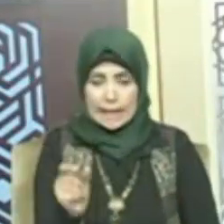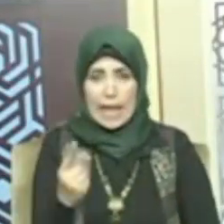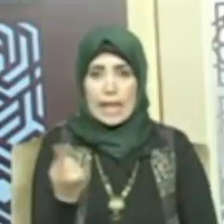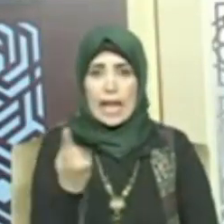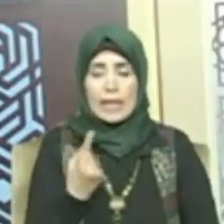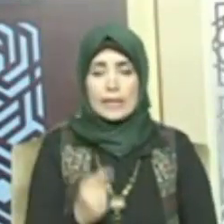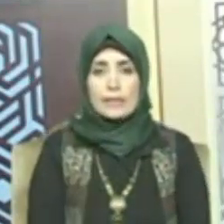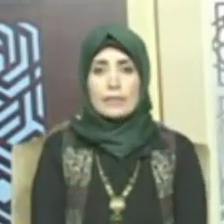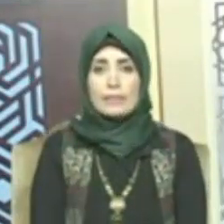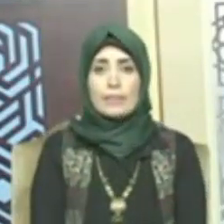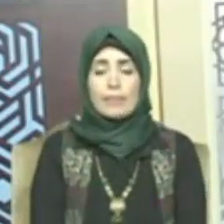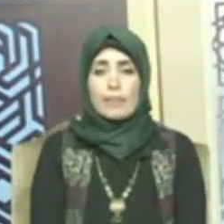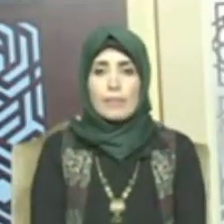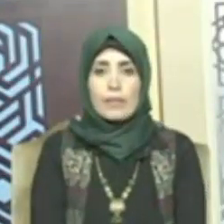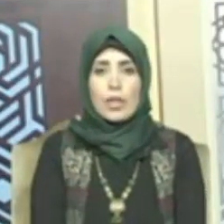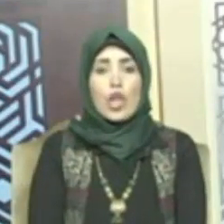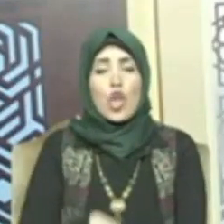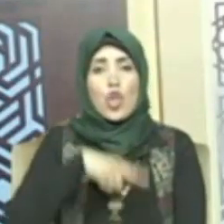فينشر له